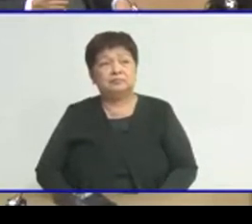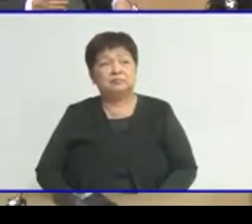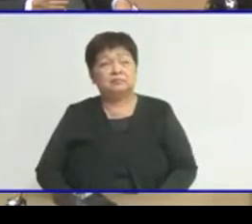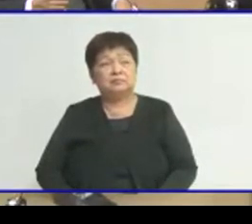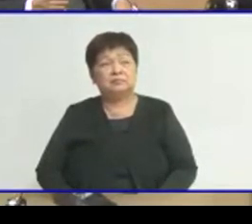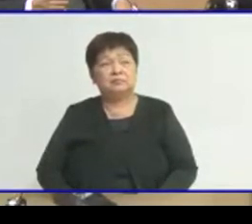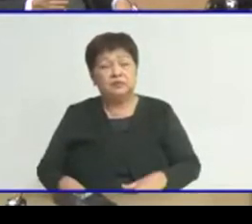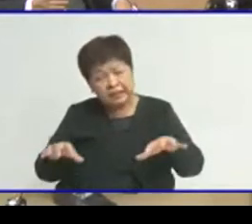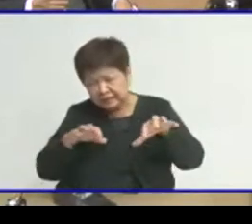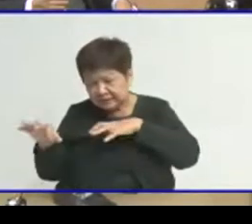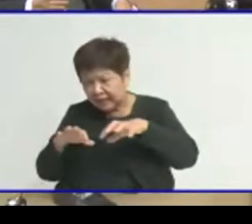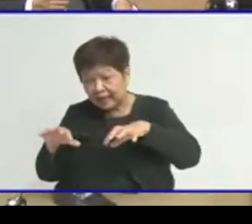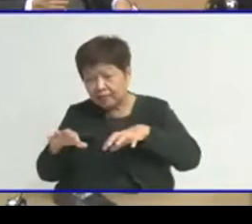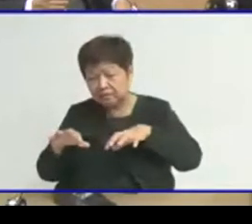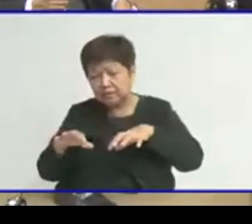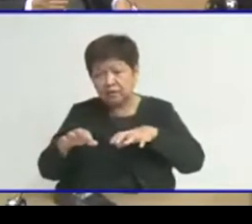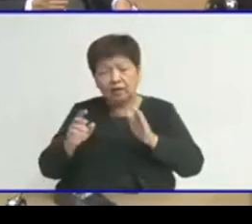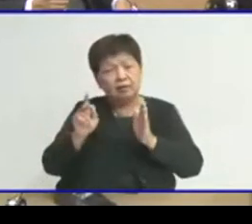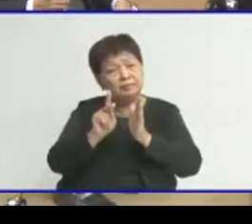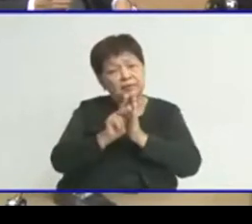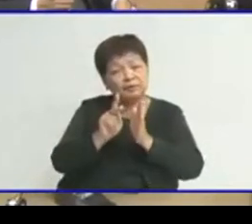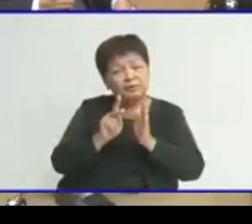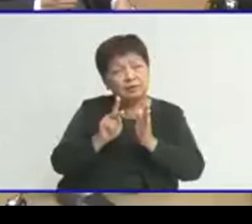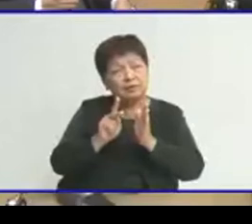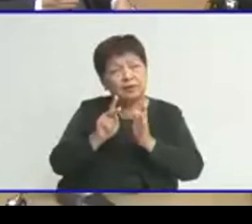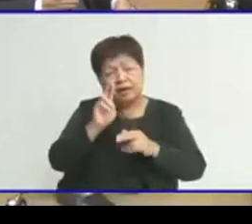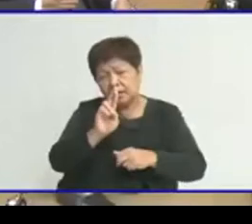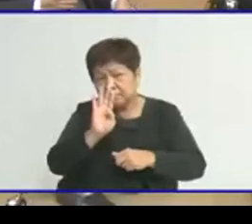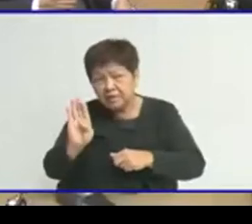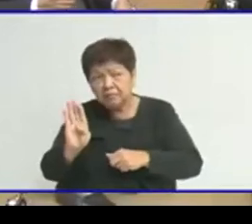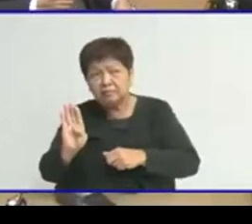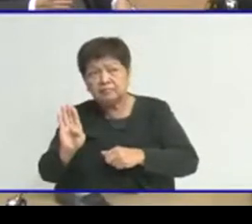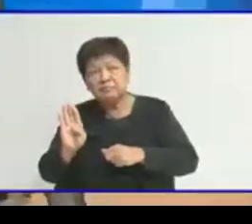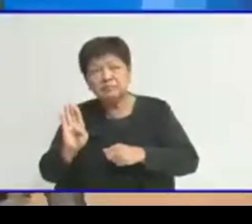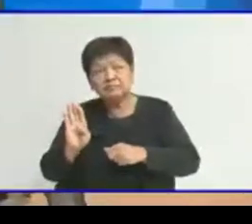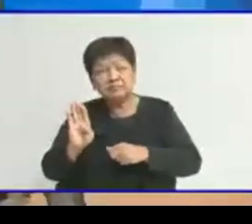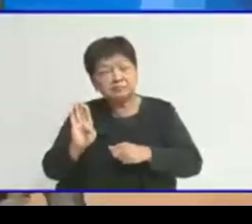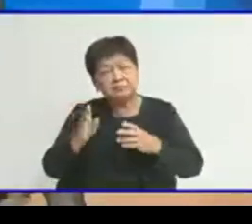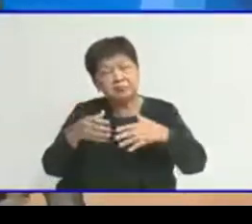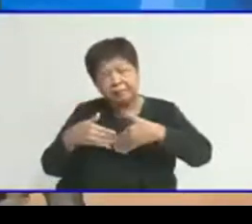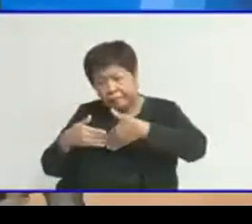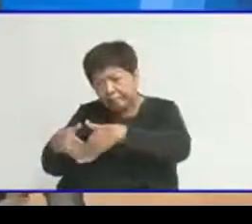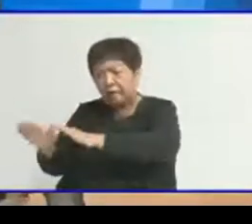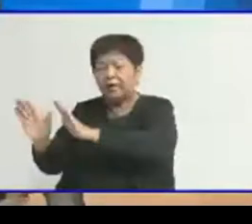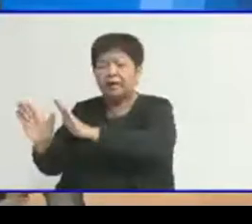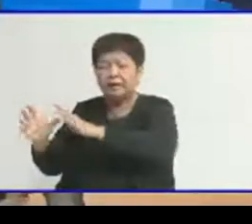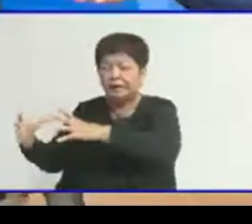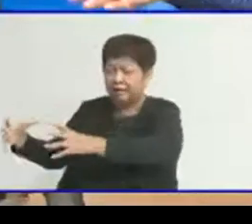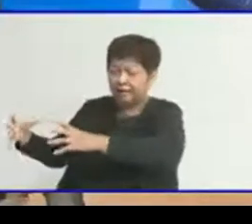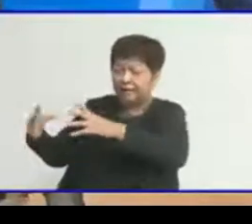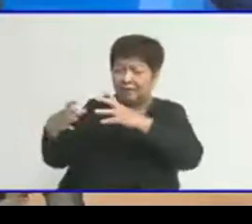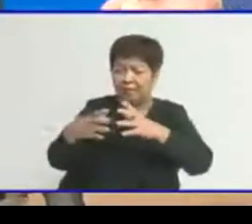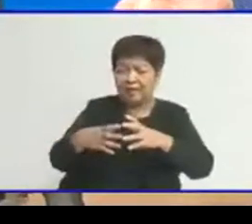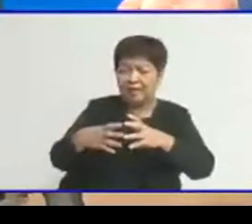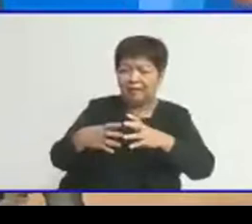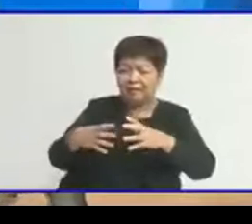want to go home? Professor Wittig talked about our Thailand's policy regarding the release of foreign prisoners. The UNHCR will receive the paper